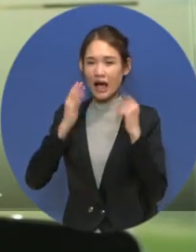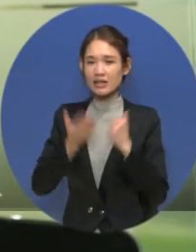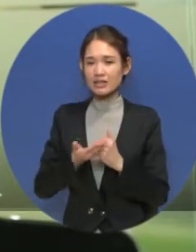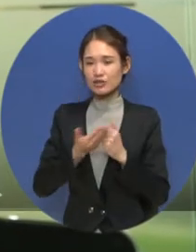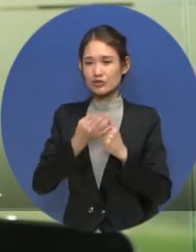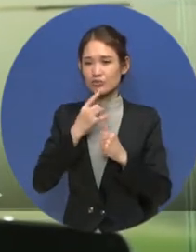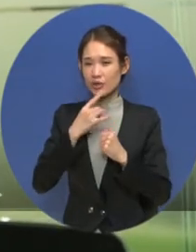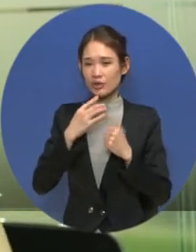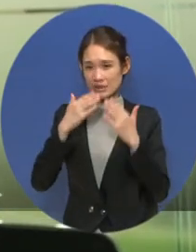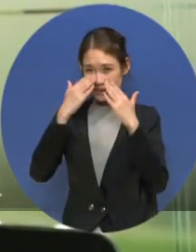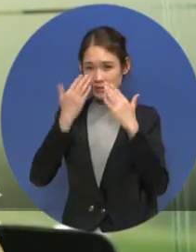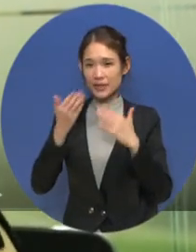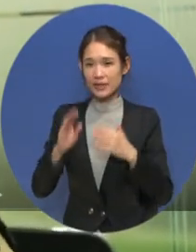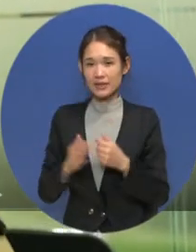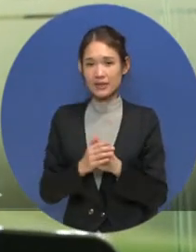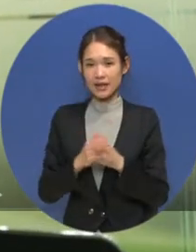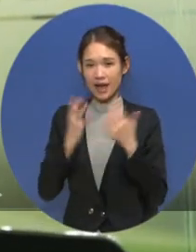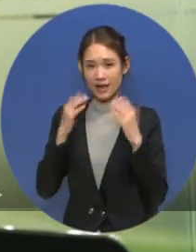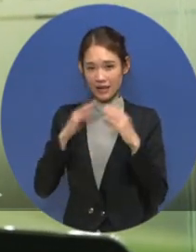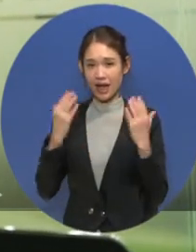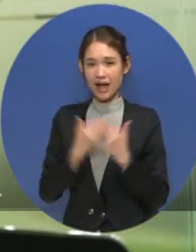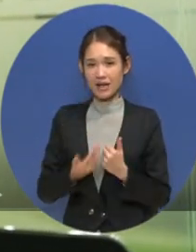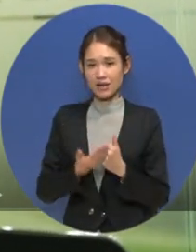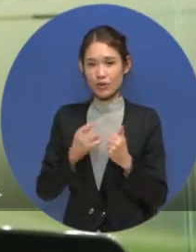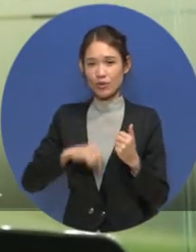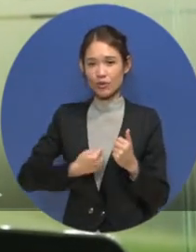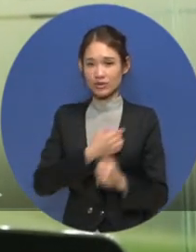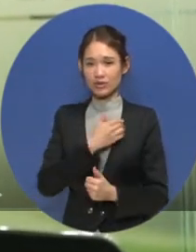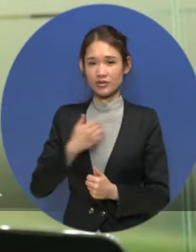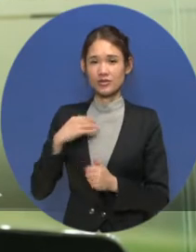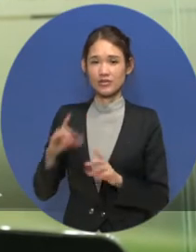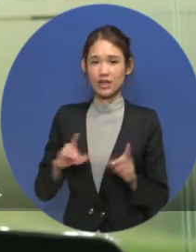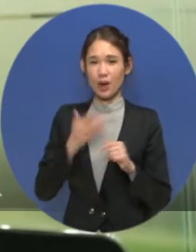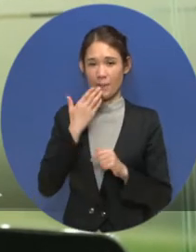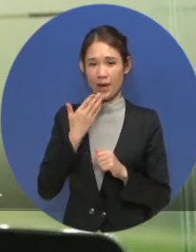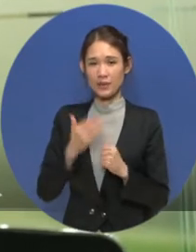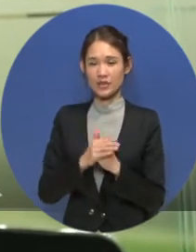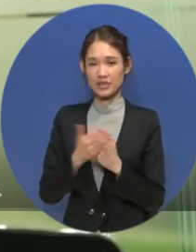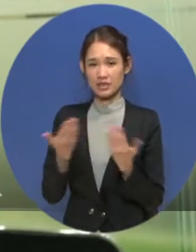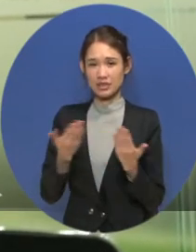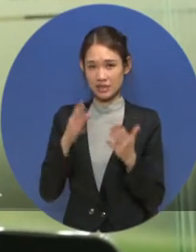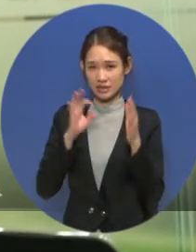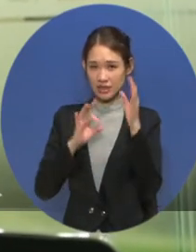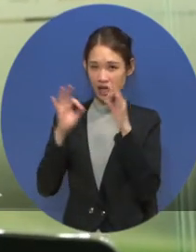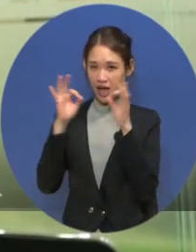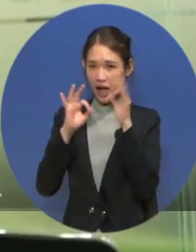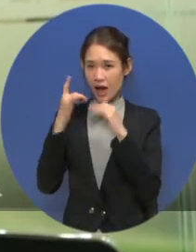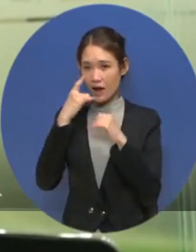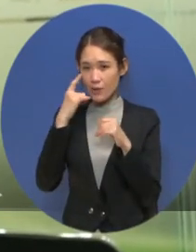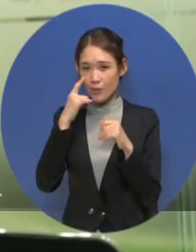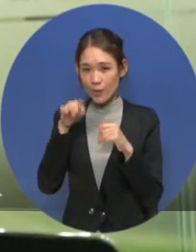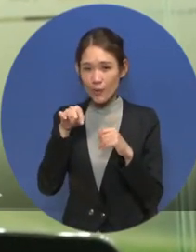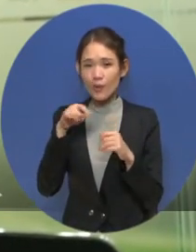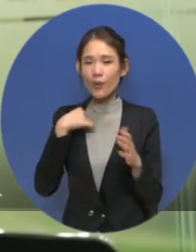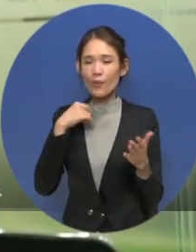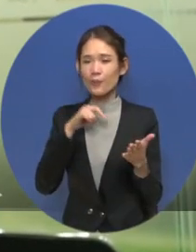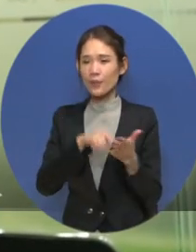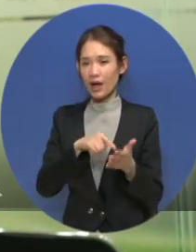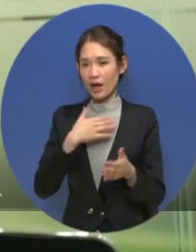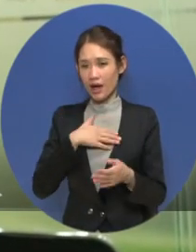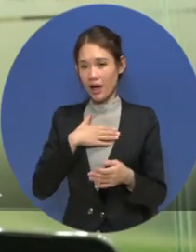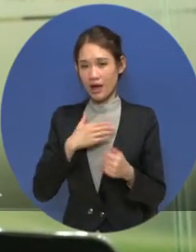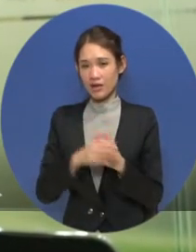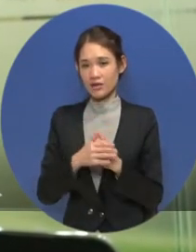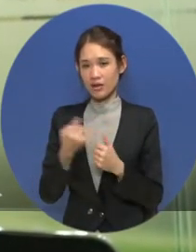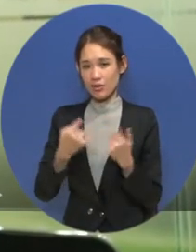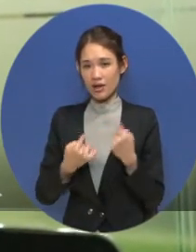있다가 이제 아이도 다 키웠고 혼자 어느 정도 생활도 가능하게 돼서 일을 찾다 보니까 여기를 알게 됐어요.